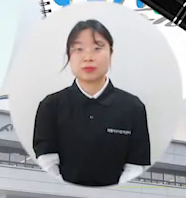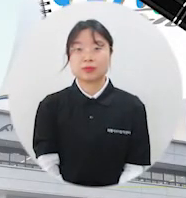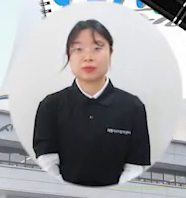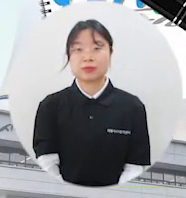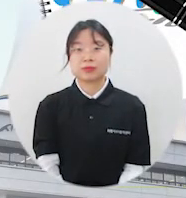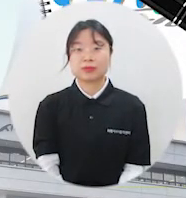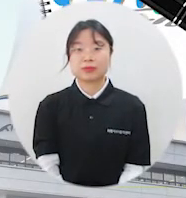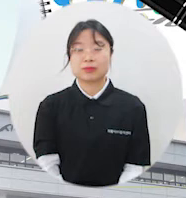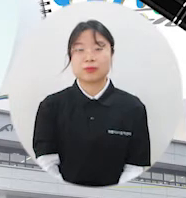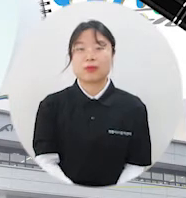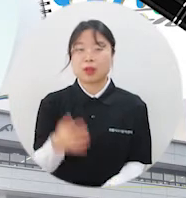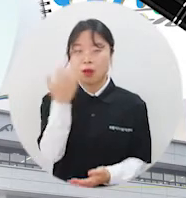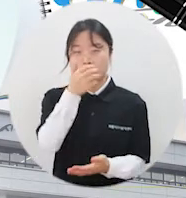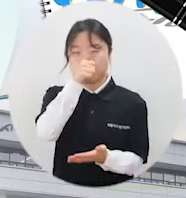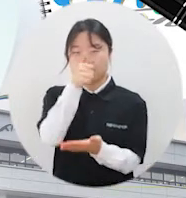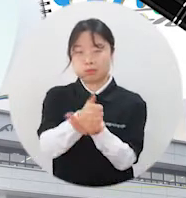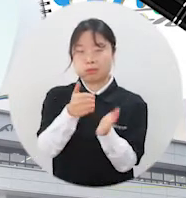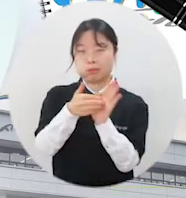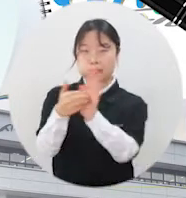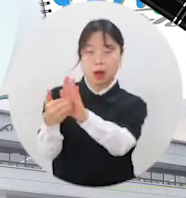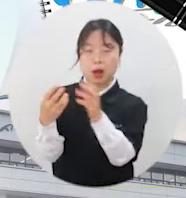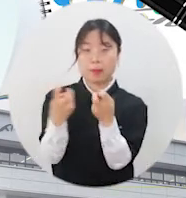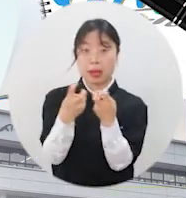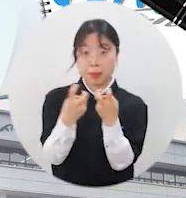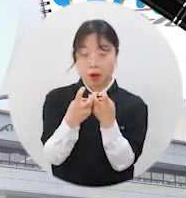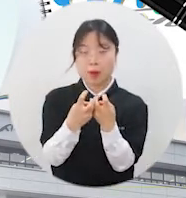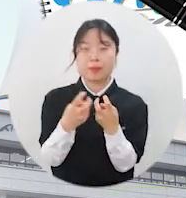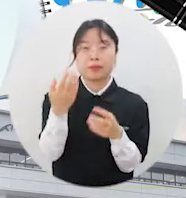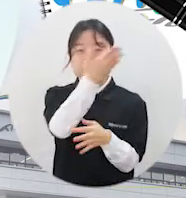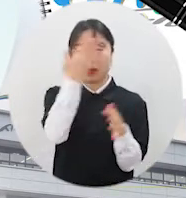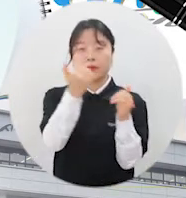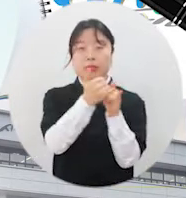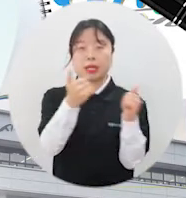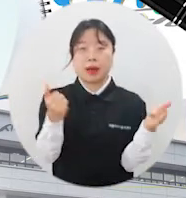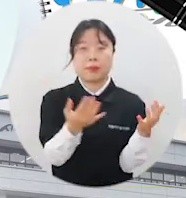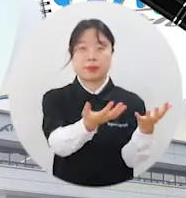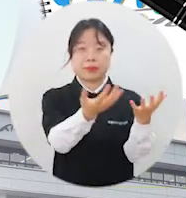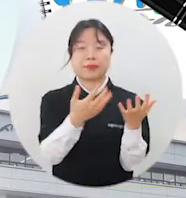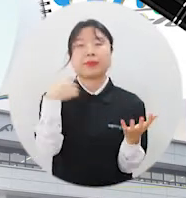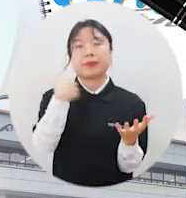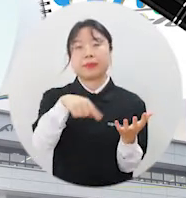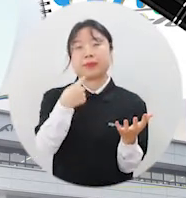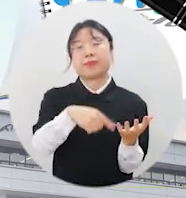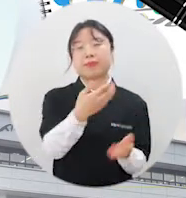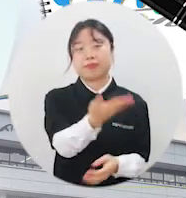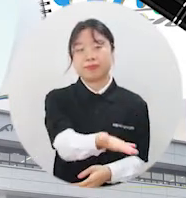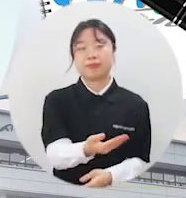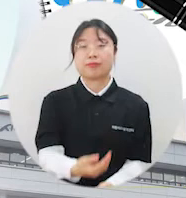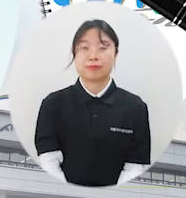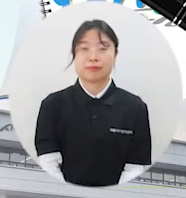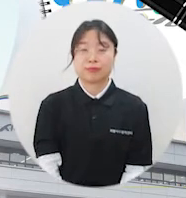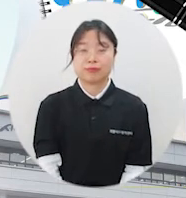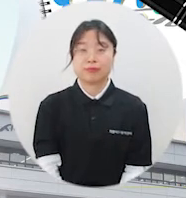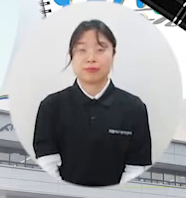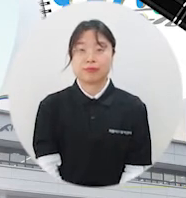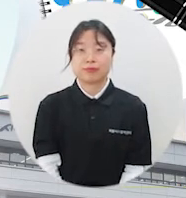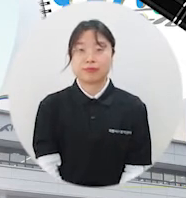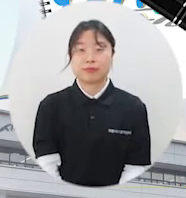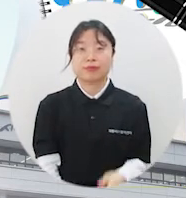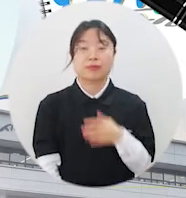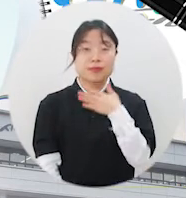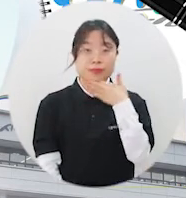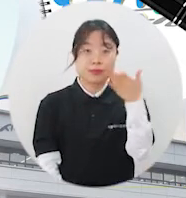나를 지키는 성범죄 예방법이라는 주제로 열리는 청년 테마 특강에 참여할 청년들을 모집하고 있습니다.